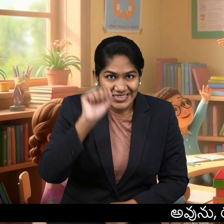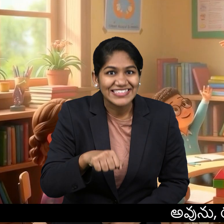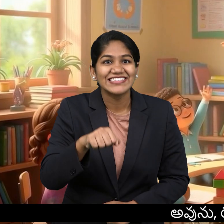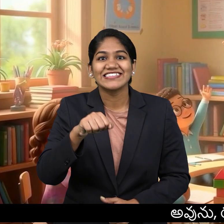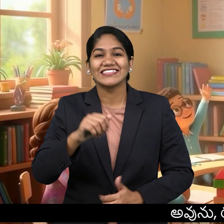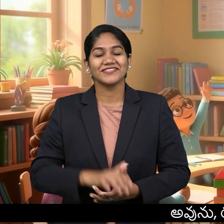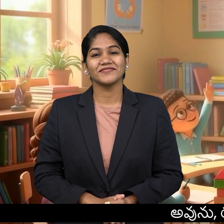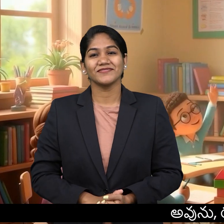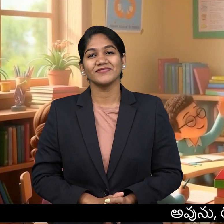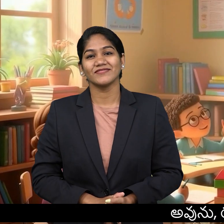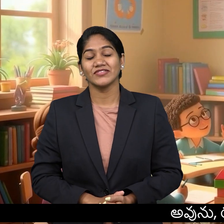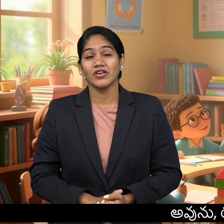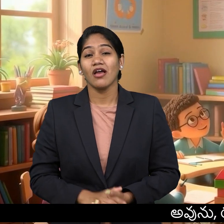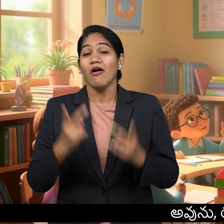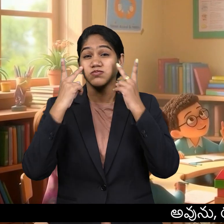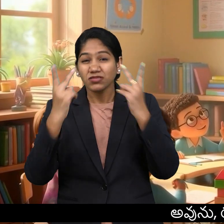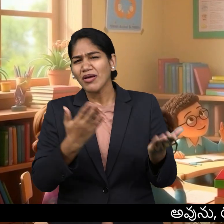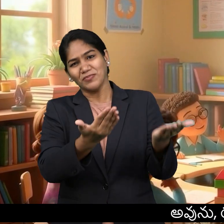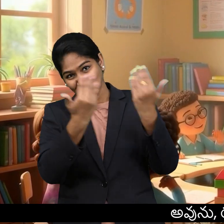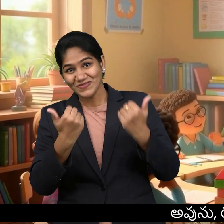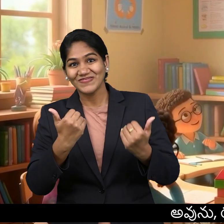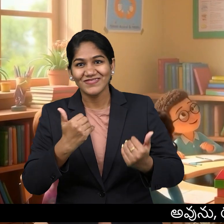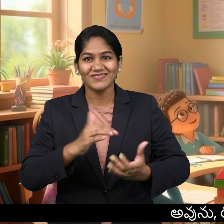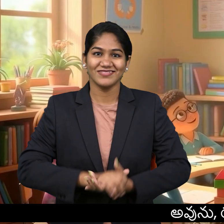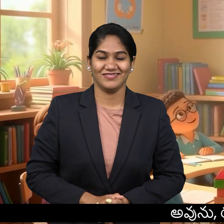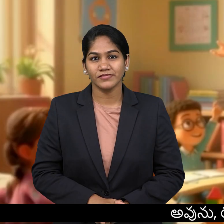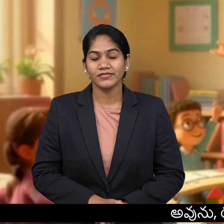అవును, రండి దీన్ని చూడండి.